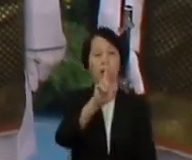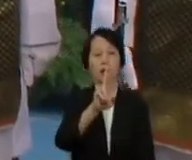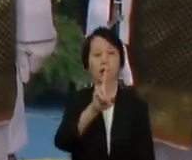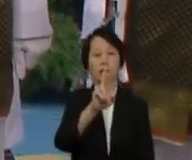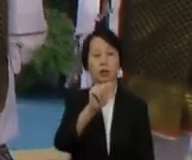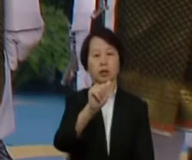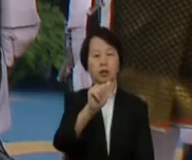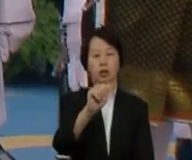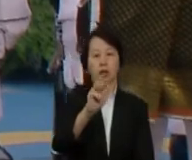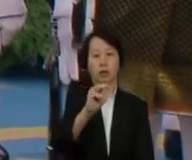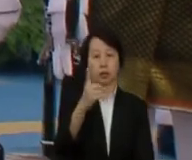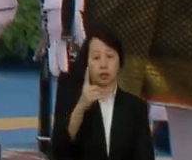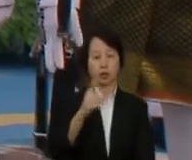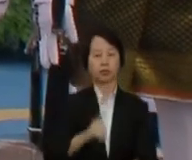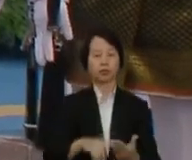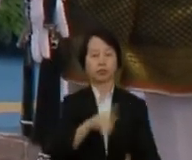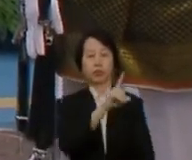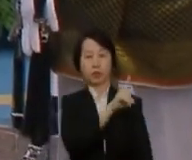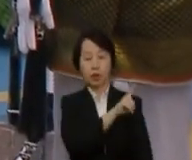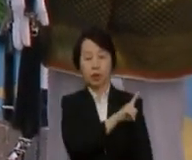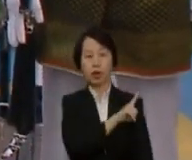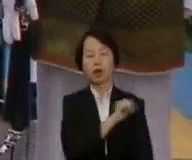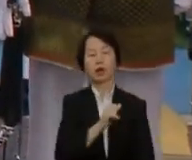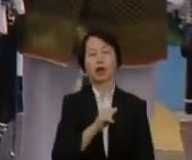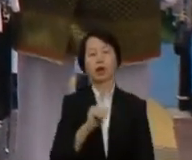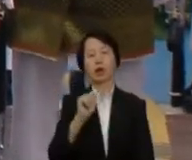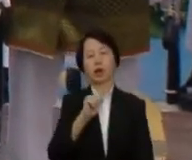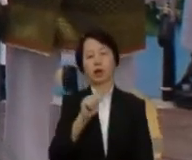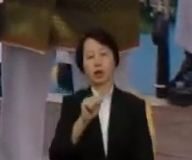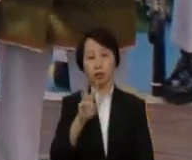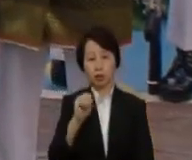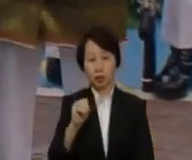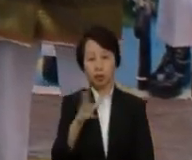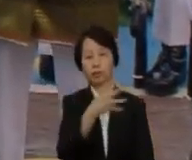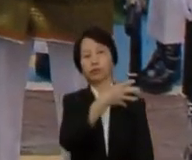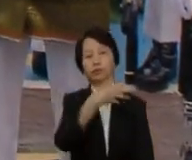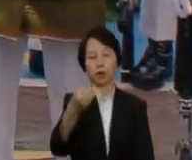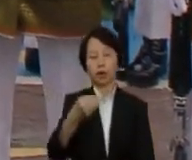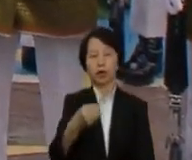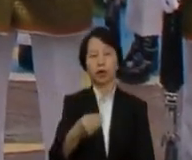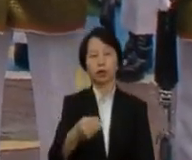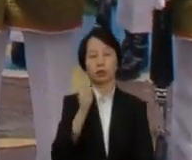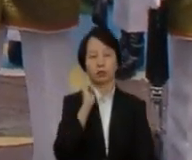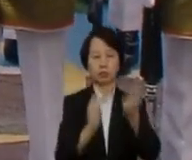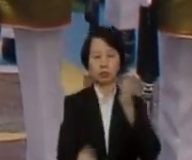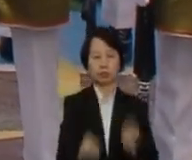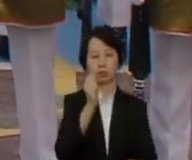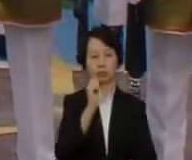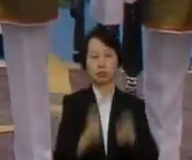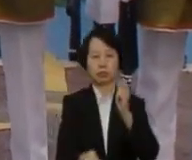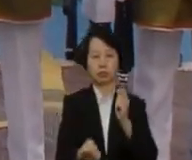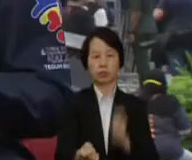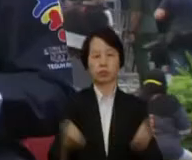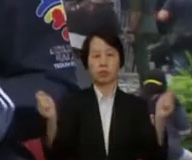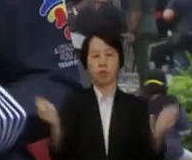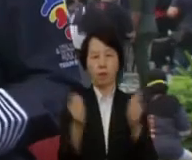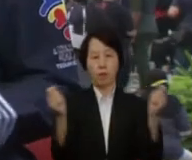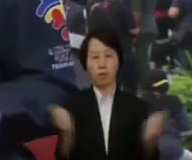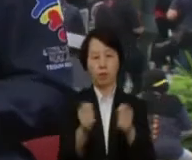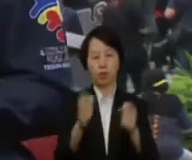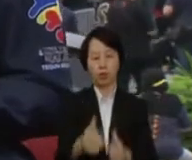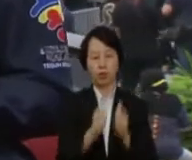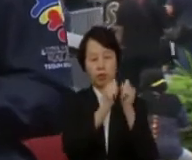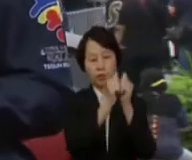Melayu Diraja, Lieutenant Muhammad Azim bin Shaharum, dan pancaragam yang mengiringi kawalan pancaragam